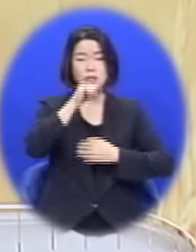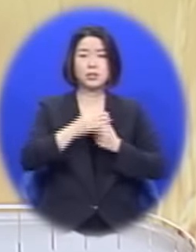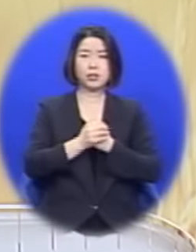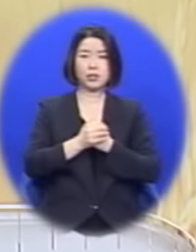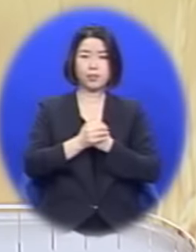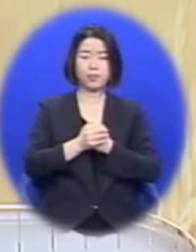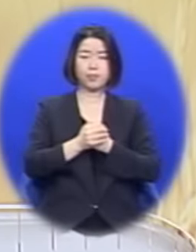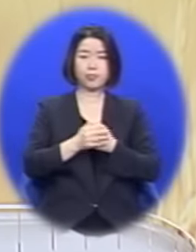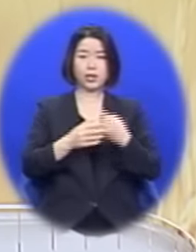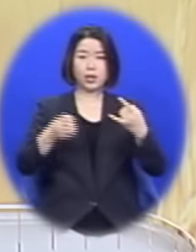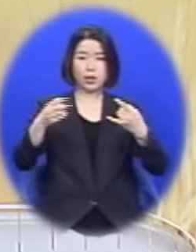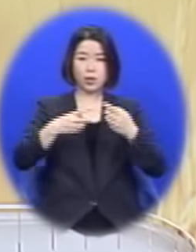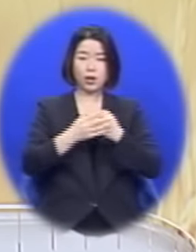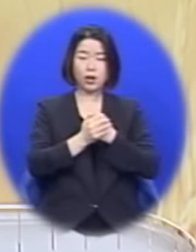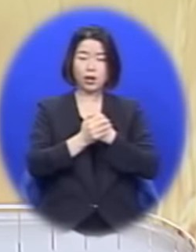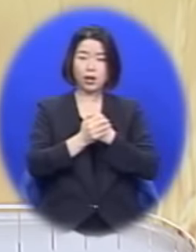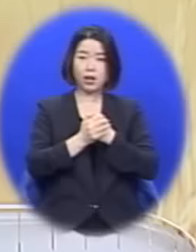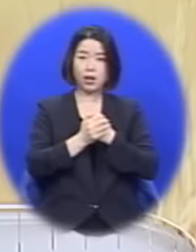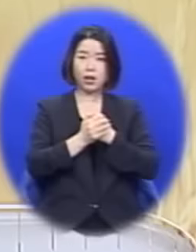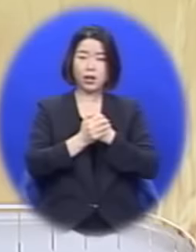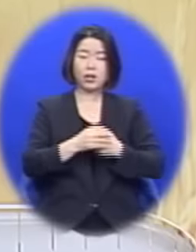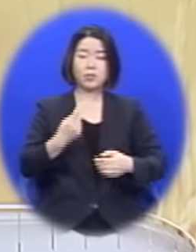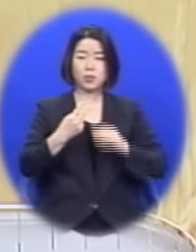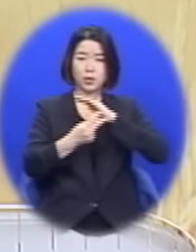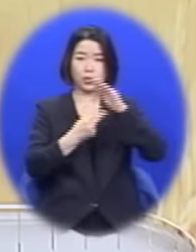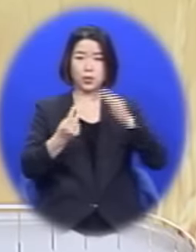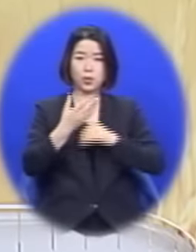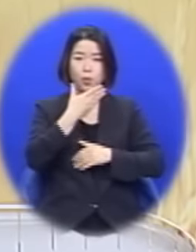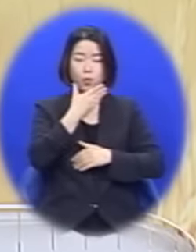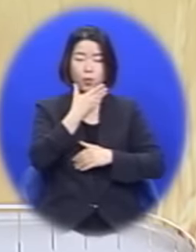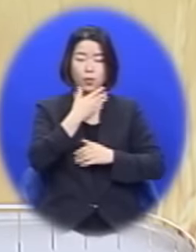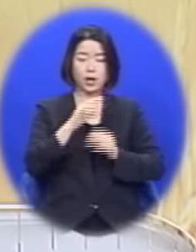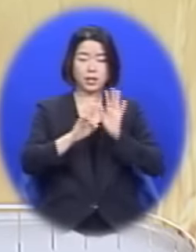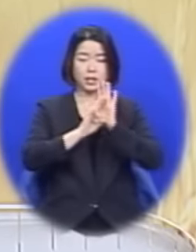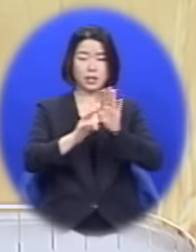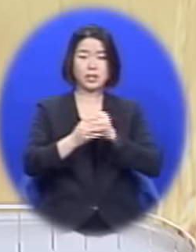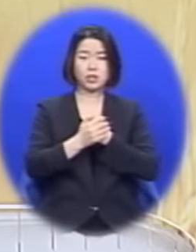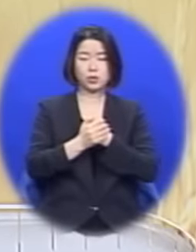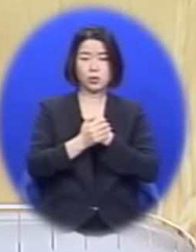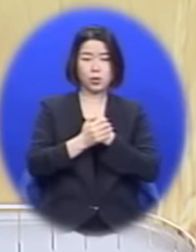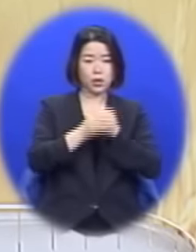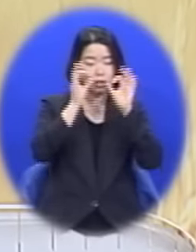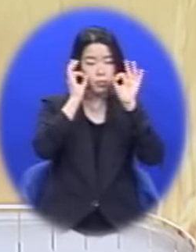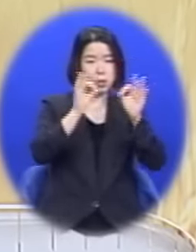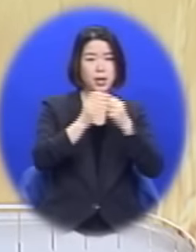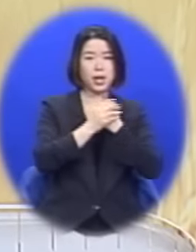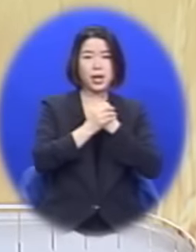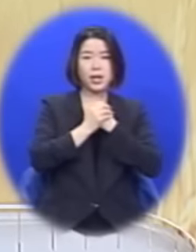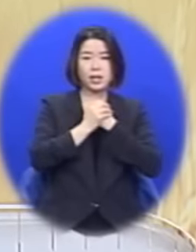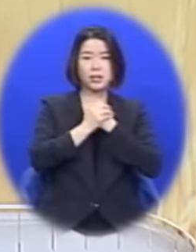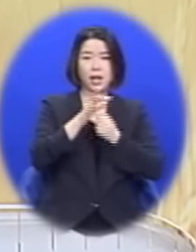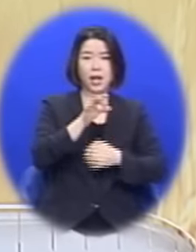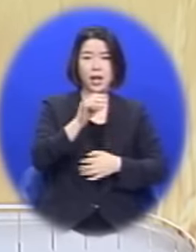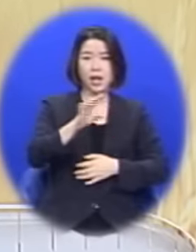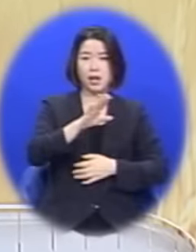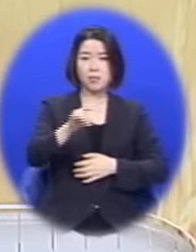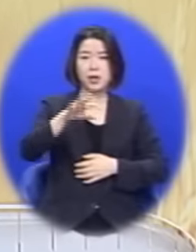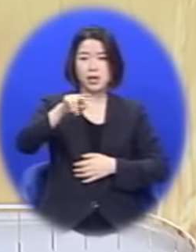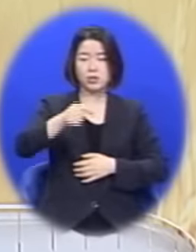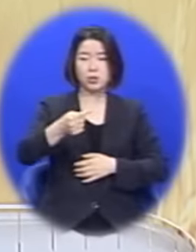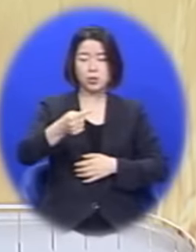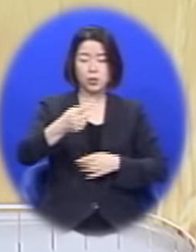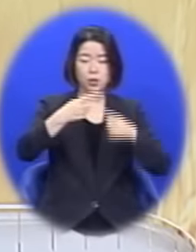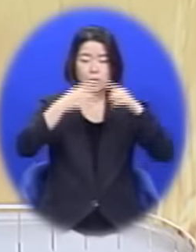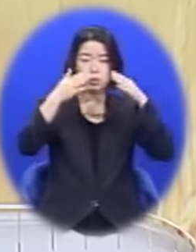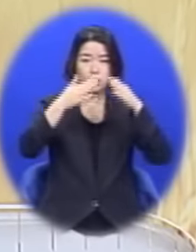에베소서 요한계시록 2장에 보면 에베소 교회를 향한 하나님의 책망이 나오는데 에베소 교회 훌륭한